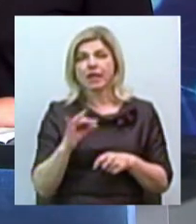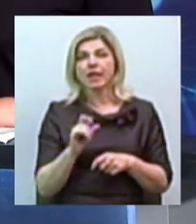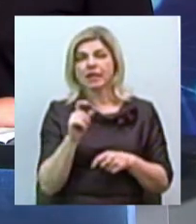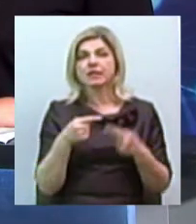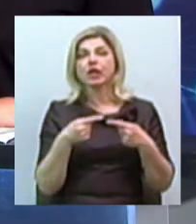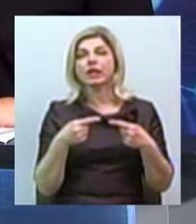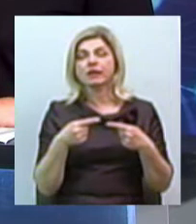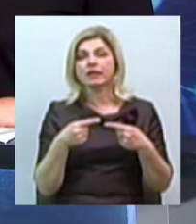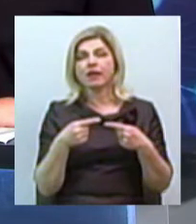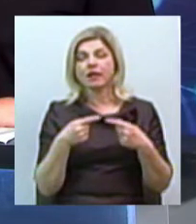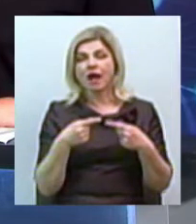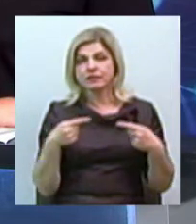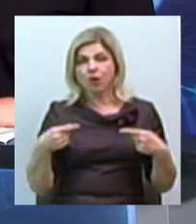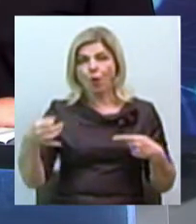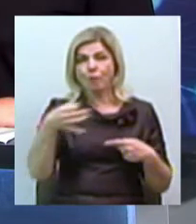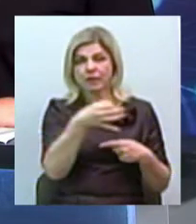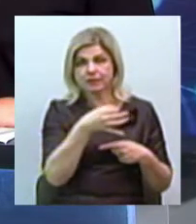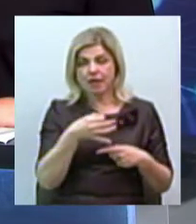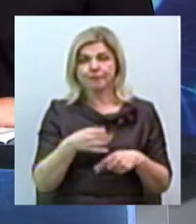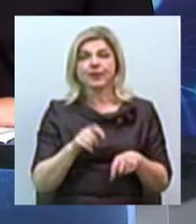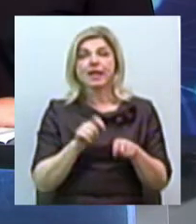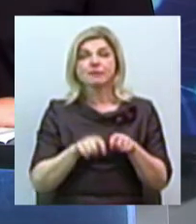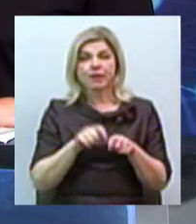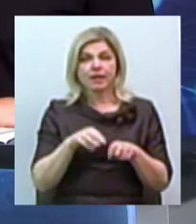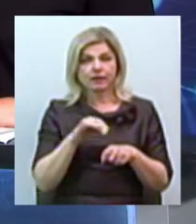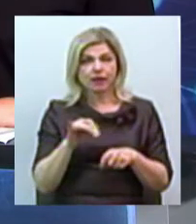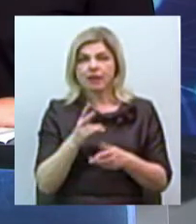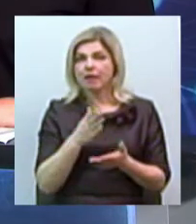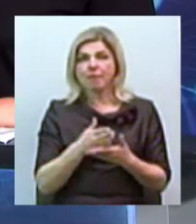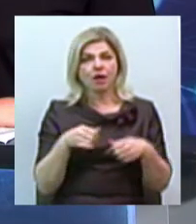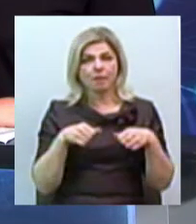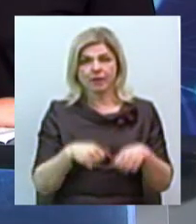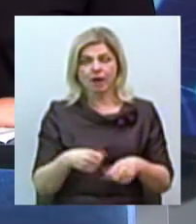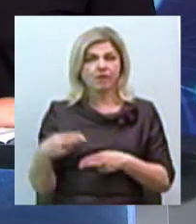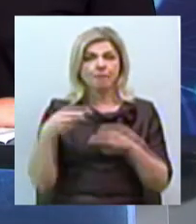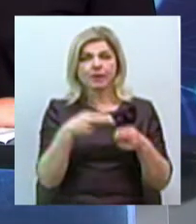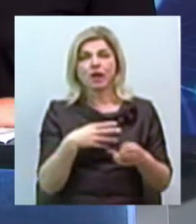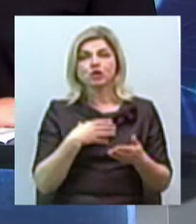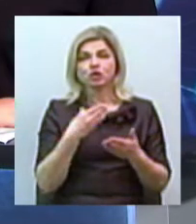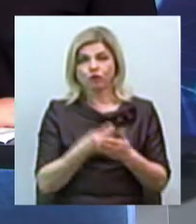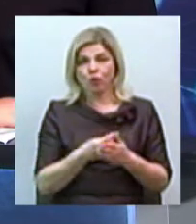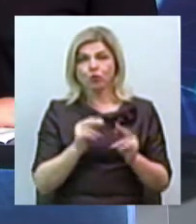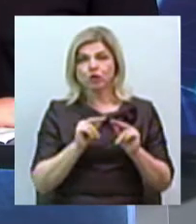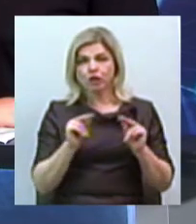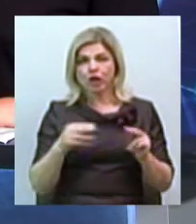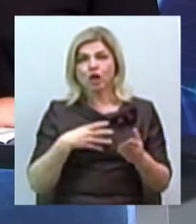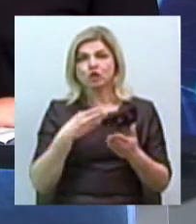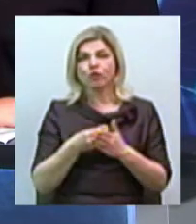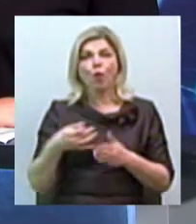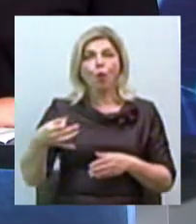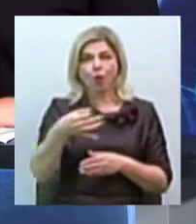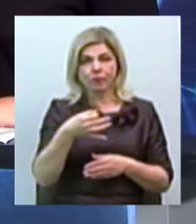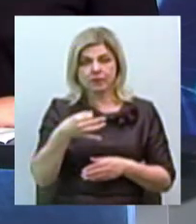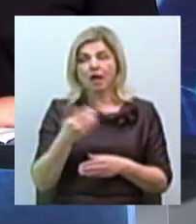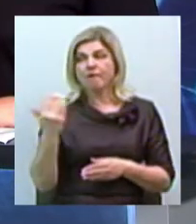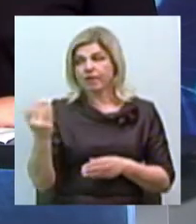Тобто незалежні експерти не мали право приїздити до своїх вчителів своєї області. Тому прокоментуйте, з якої